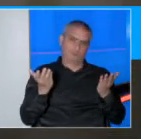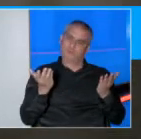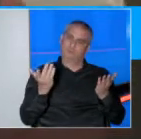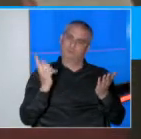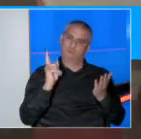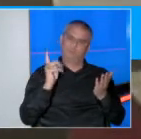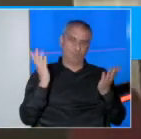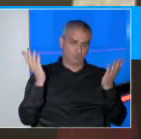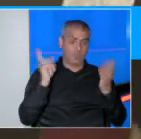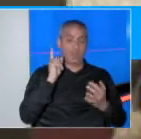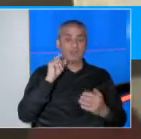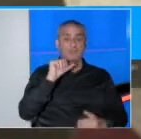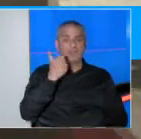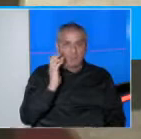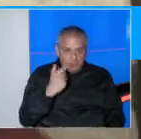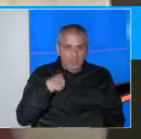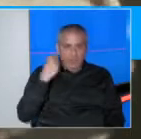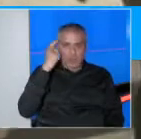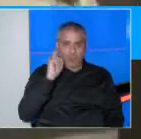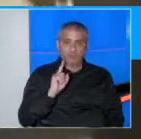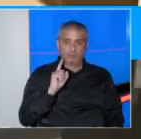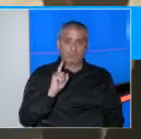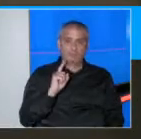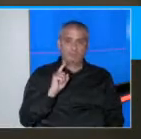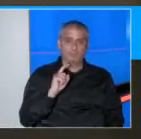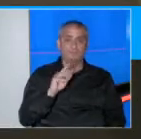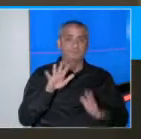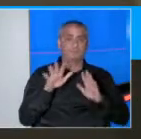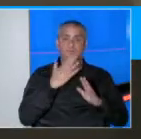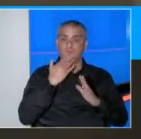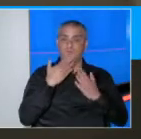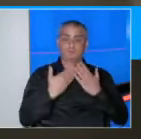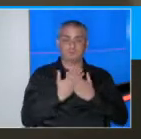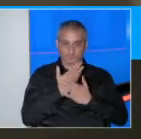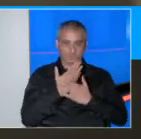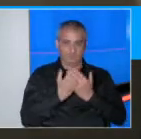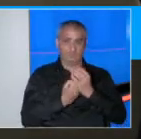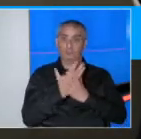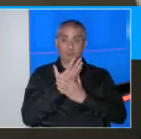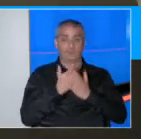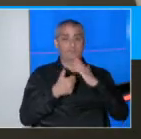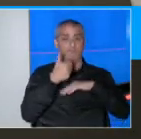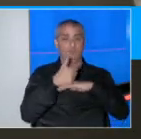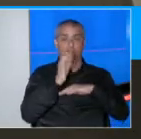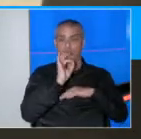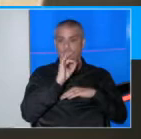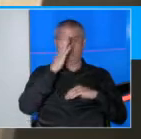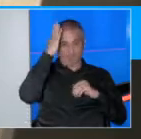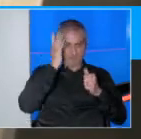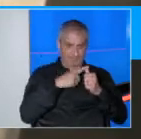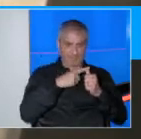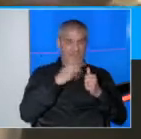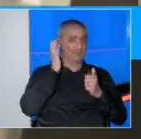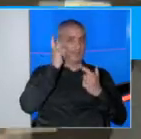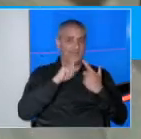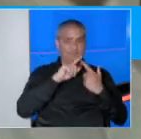נצליח ליפול עלינו, אבל קודם כל, אני חושב שממשלת ישראל החדשה מתהוות בראשות בנט